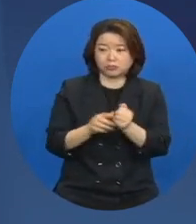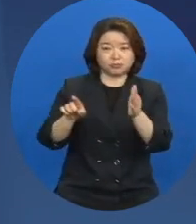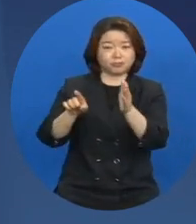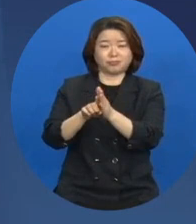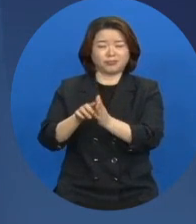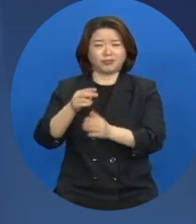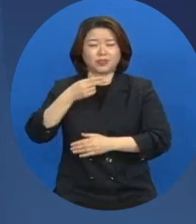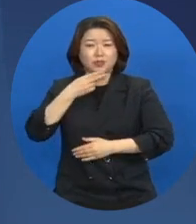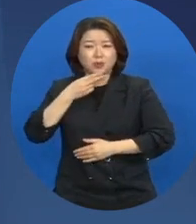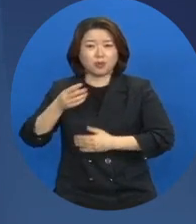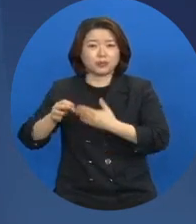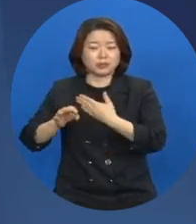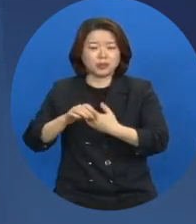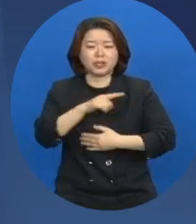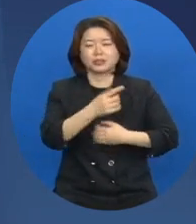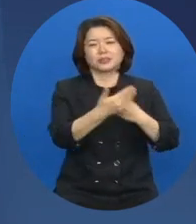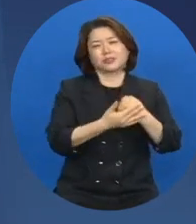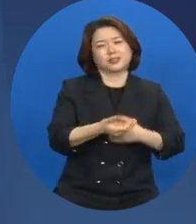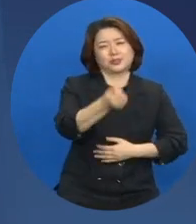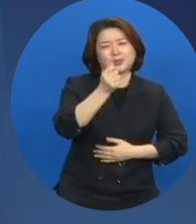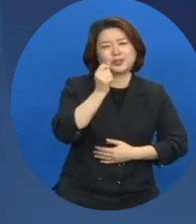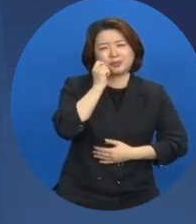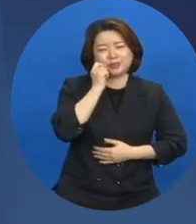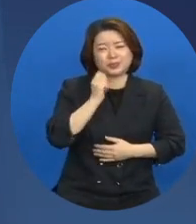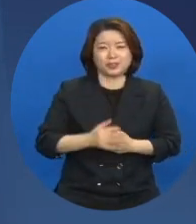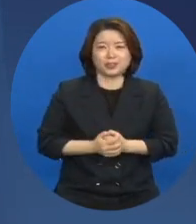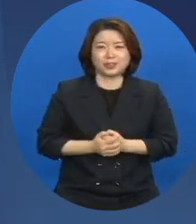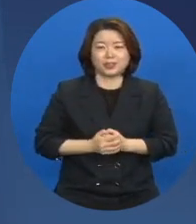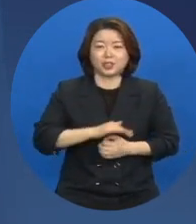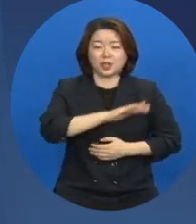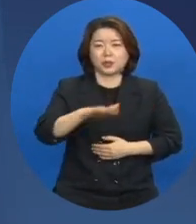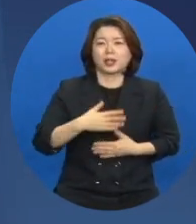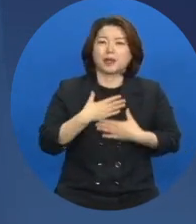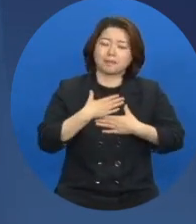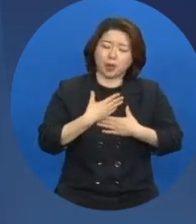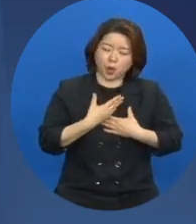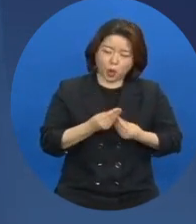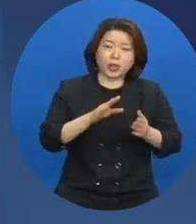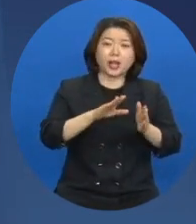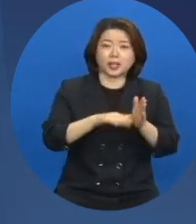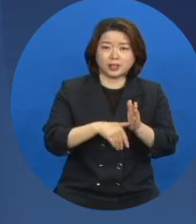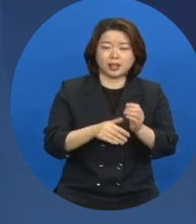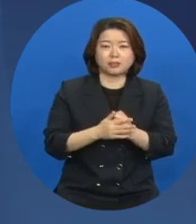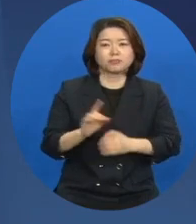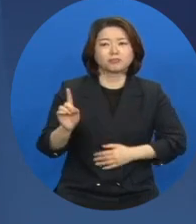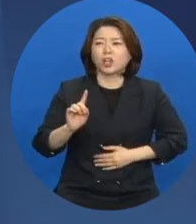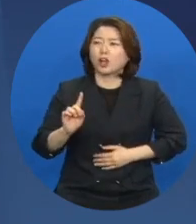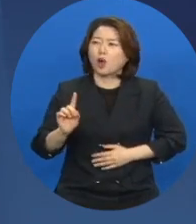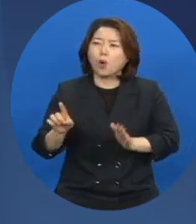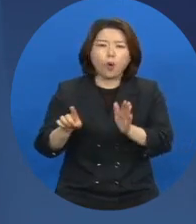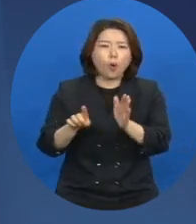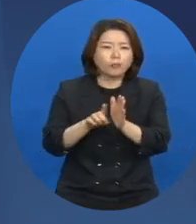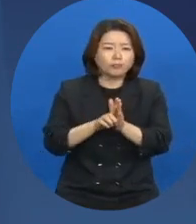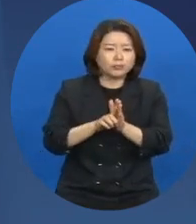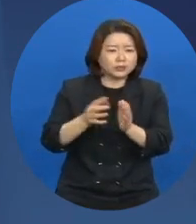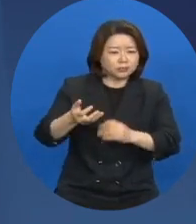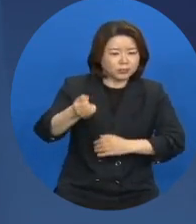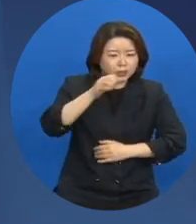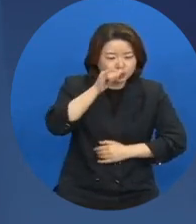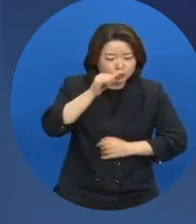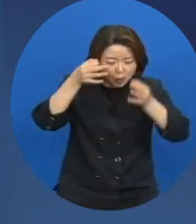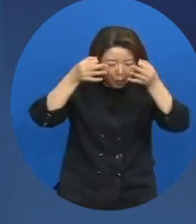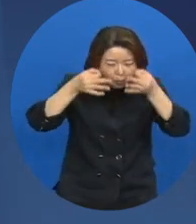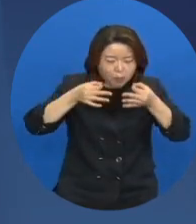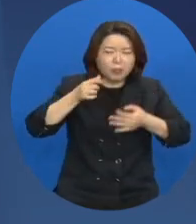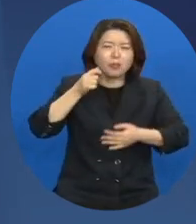그 은혜를 누리지 못하기 때문입니다. 우리가 편안할 때는 우리가 어떤 믿음을 가지고 있는지 잘 알지